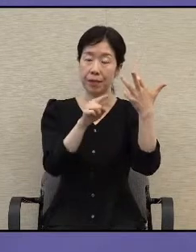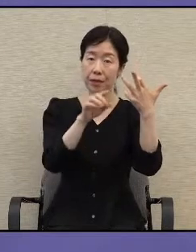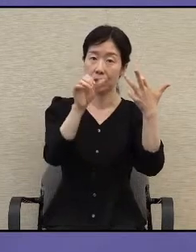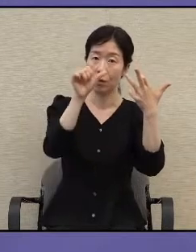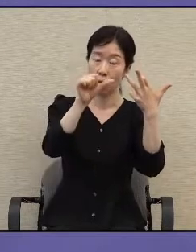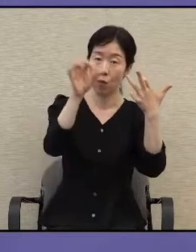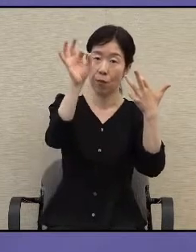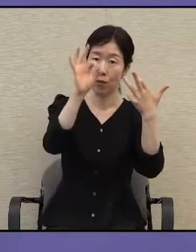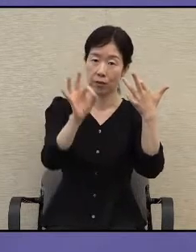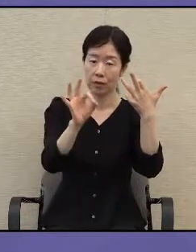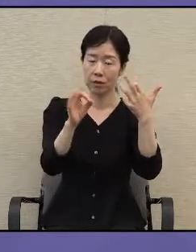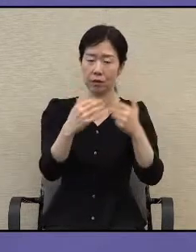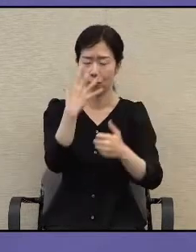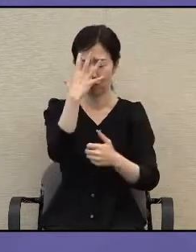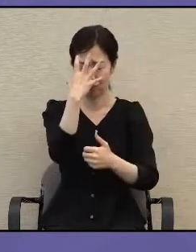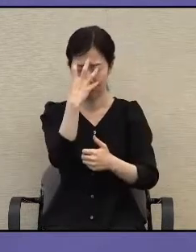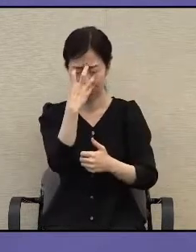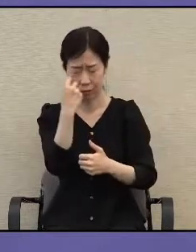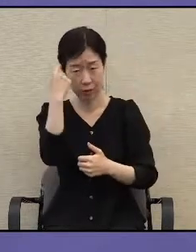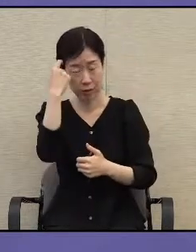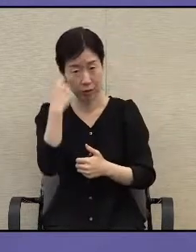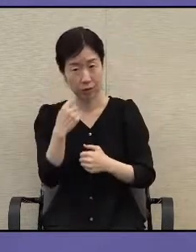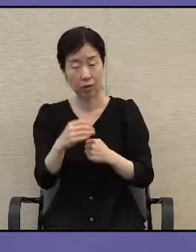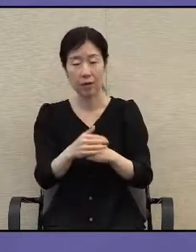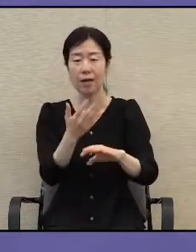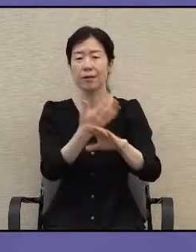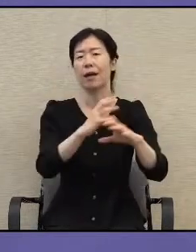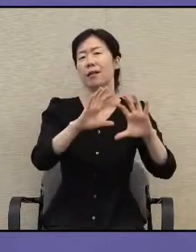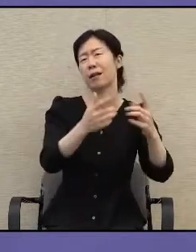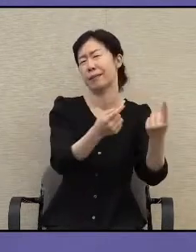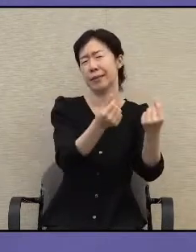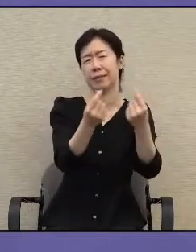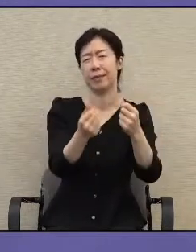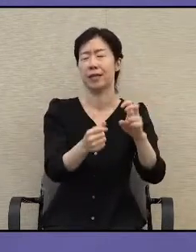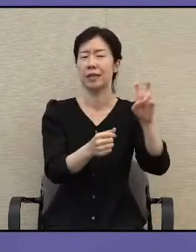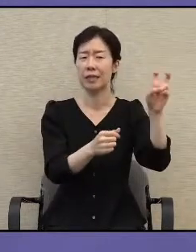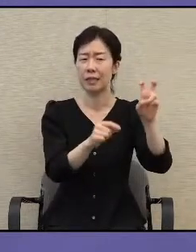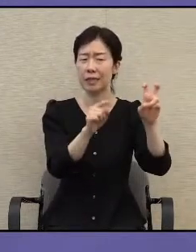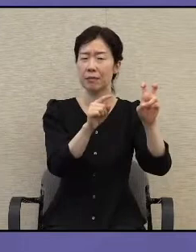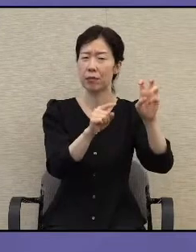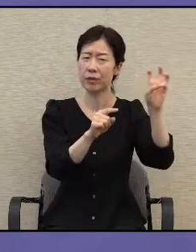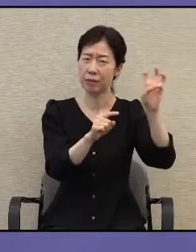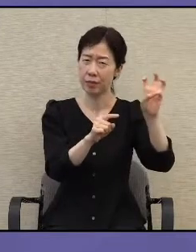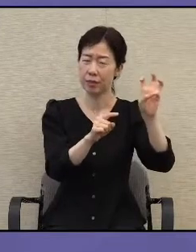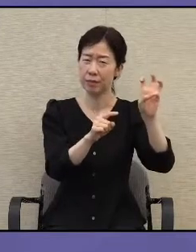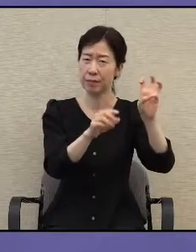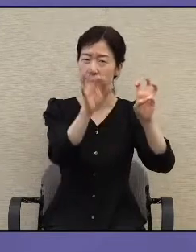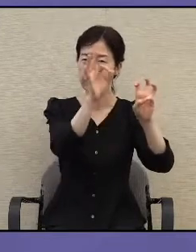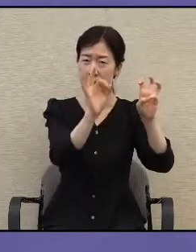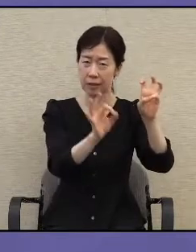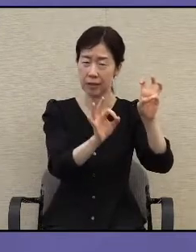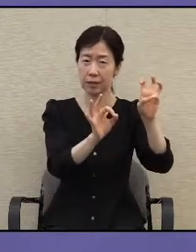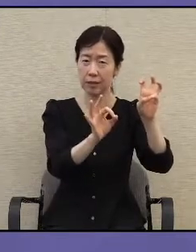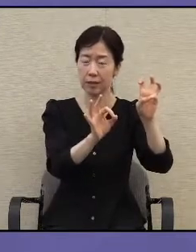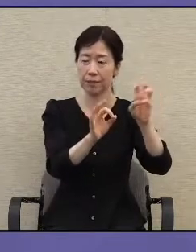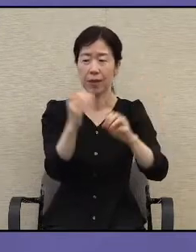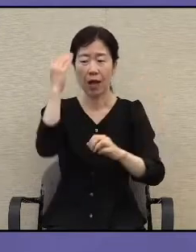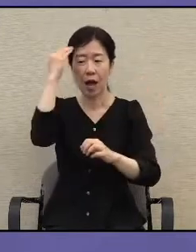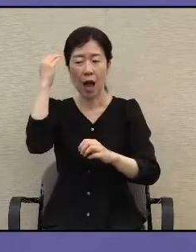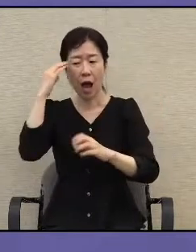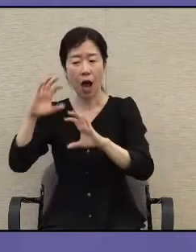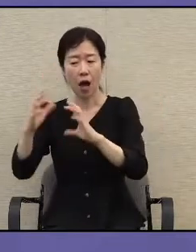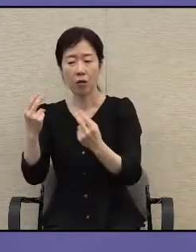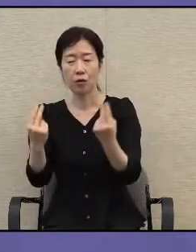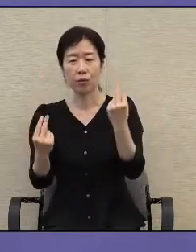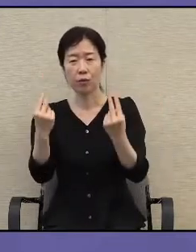18.9%였는데 해외도 보면 뭐 20%, 40%, 30% 이렇게 저희보다 오히려 높으면 높았지, 예, 저희가 그렇게 높은 수준은